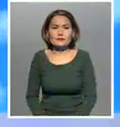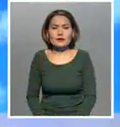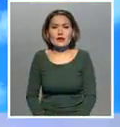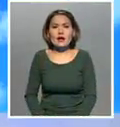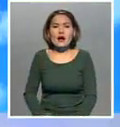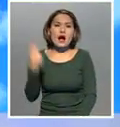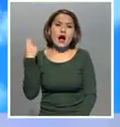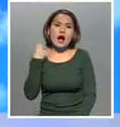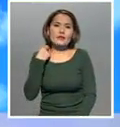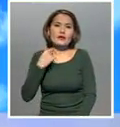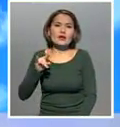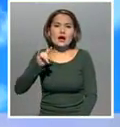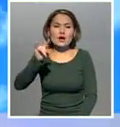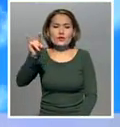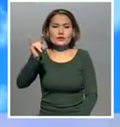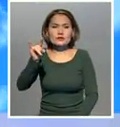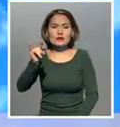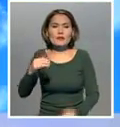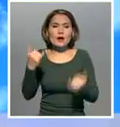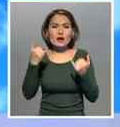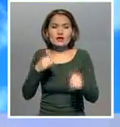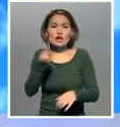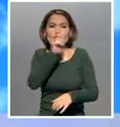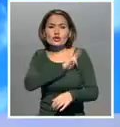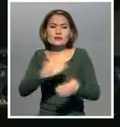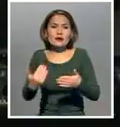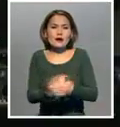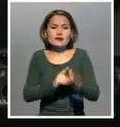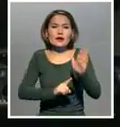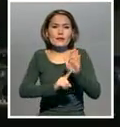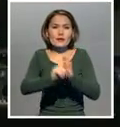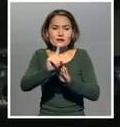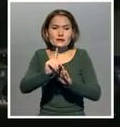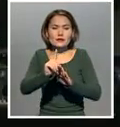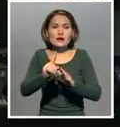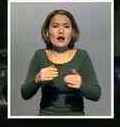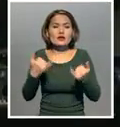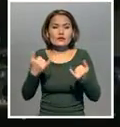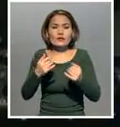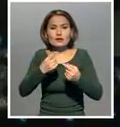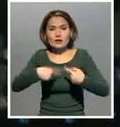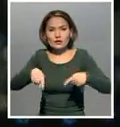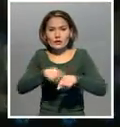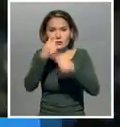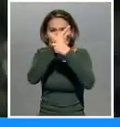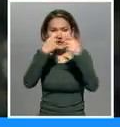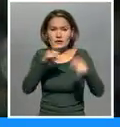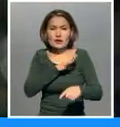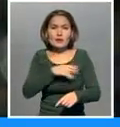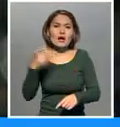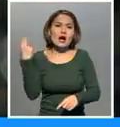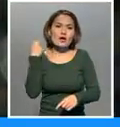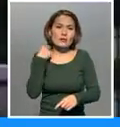Англия әуежайларында шағын іркілістен кейін ұшақтар қайта қатынай бастады. Бұл туралы елдің авиадиспетчерлік қызметі хабарлады. Бұған дейін Лондонның